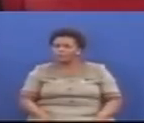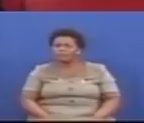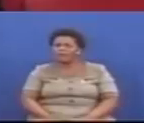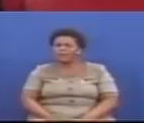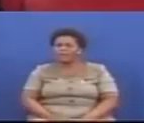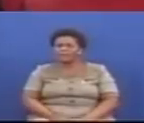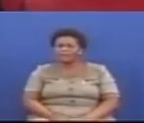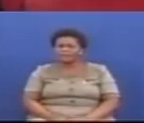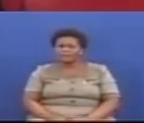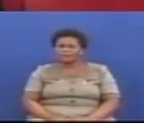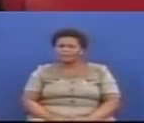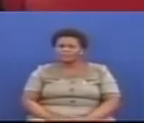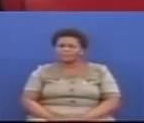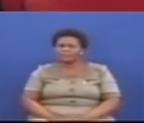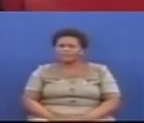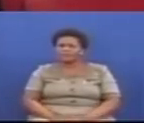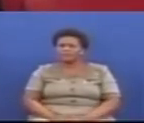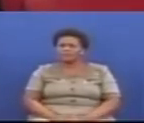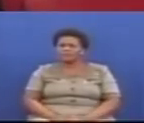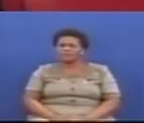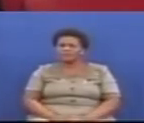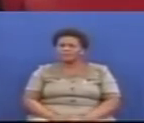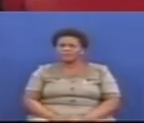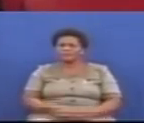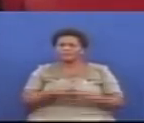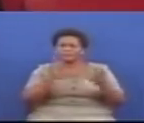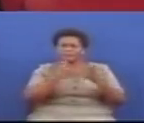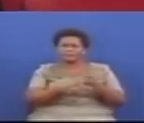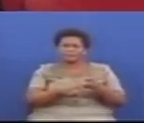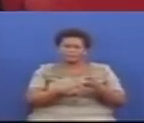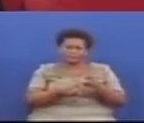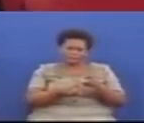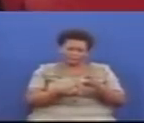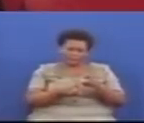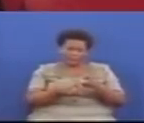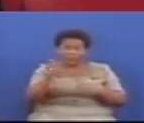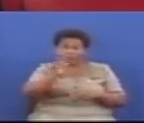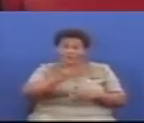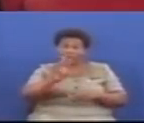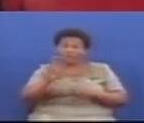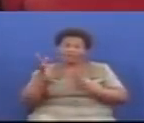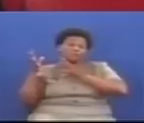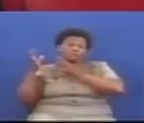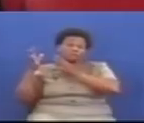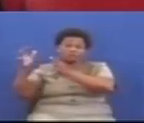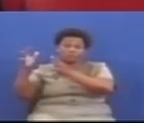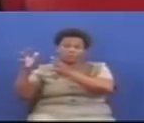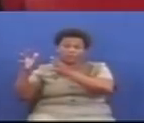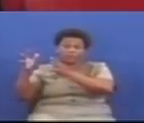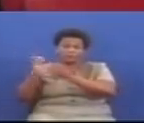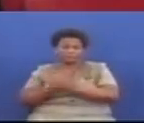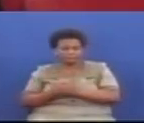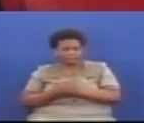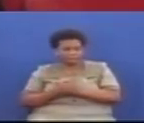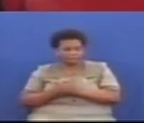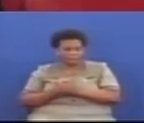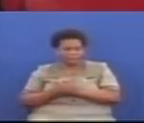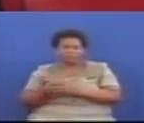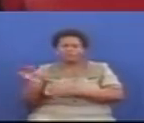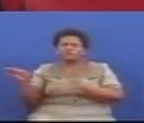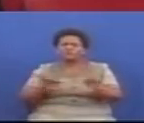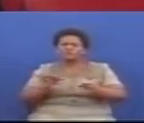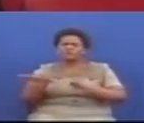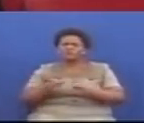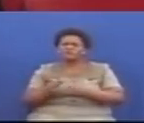Swali la pili, kwa jimbo langu la Bunda na hasa wilaya ya Bunda, kumekuwepo na usumbufu mkubwa wa bodaboda wakati